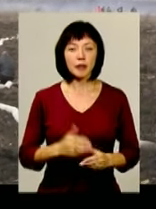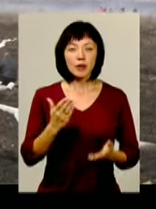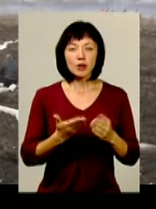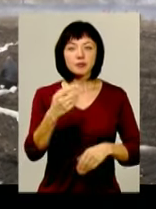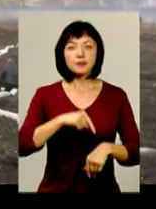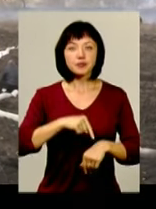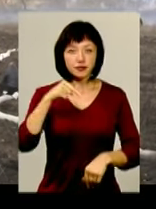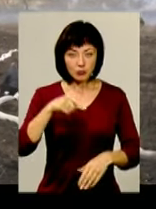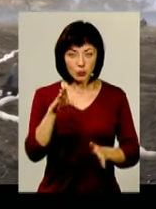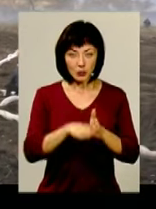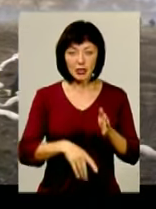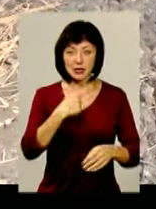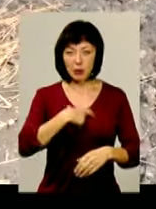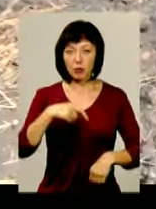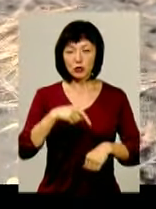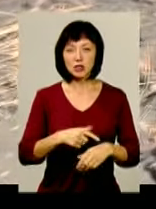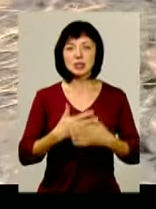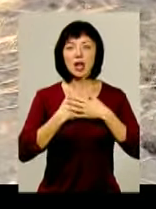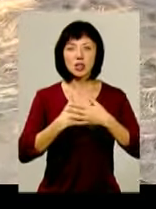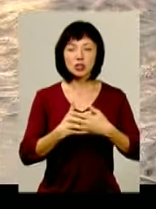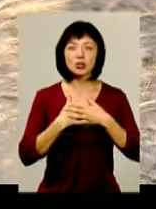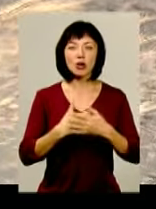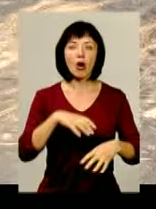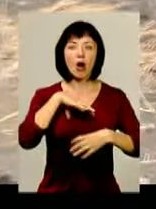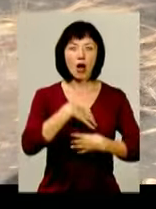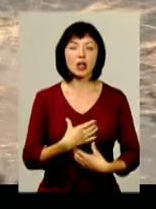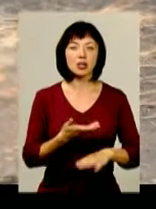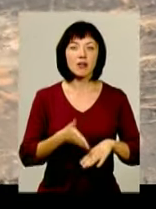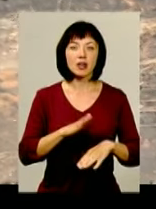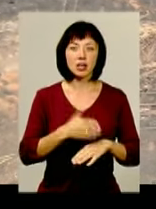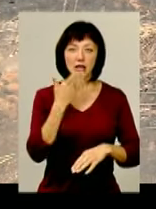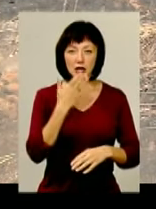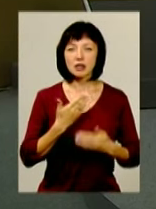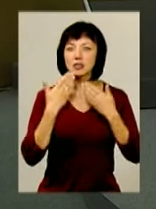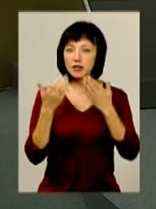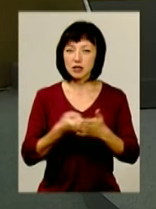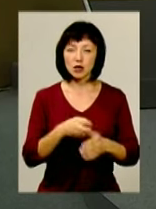відчули симптоми погіршення самопочуття, задишку, кашель, важке дихання, зверніться до лікаря.